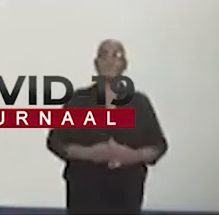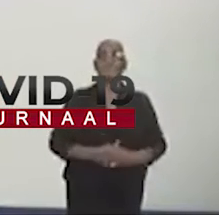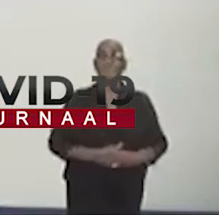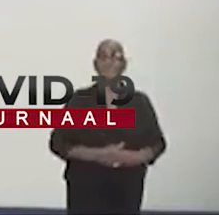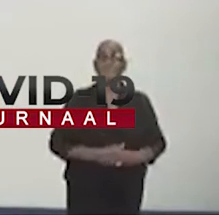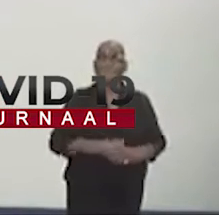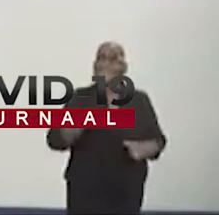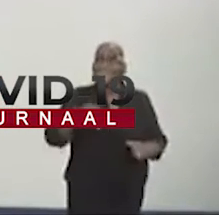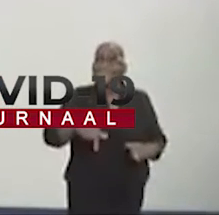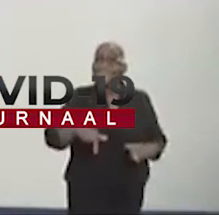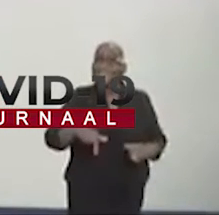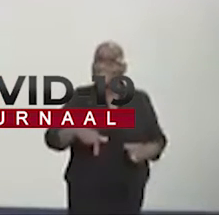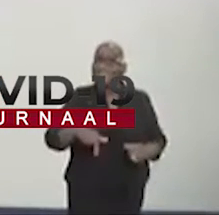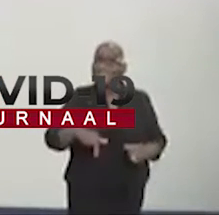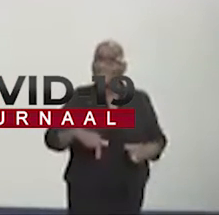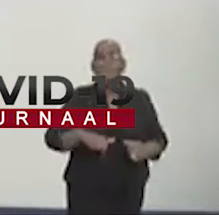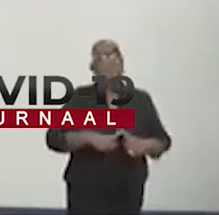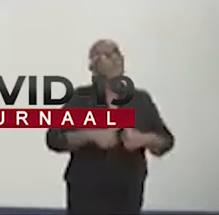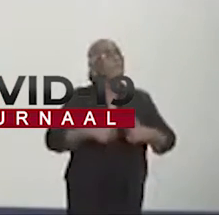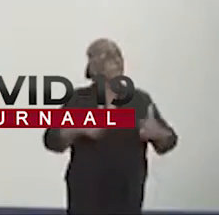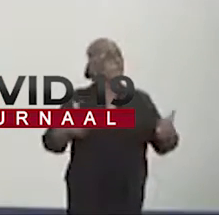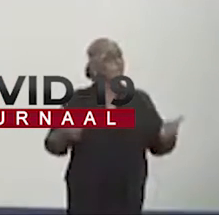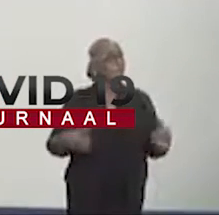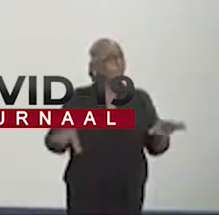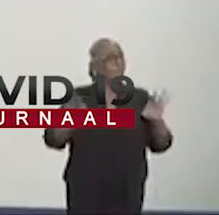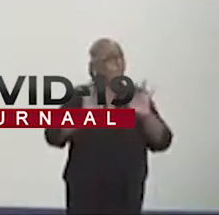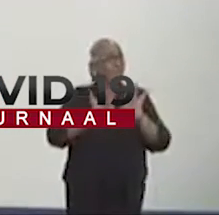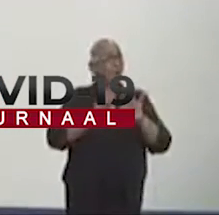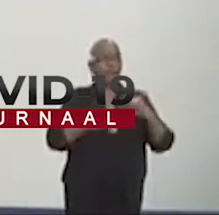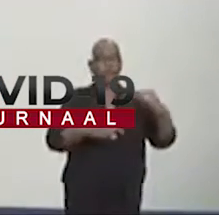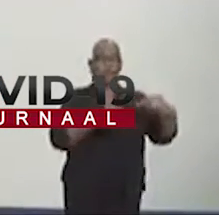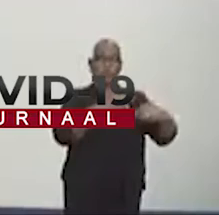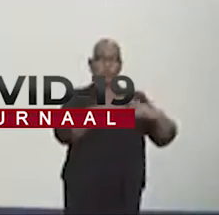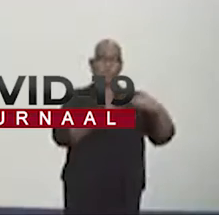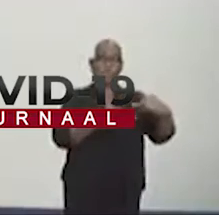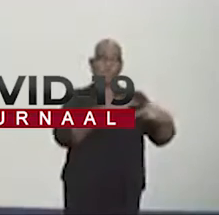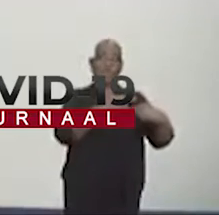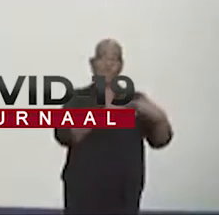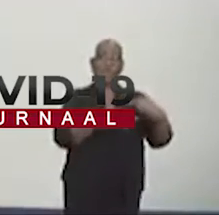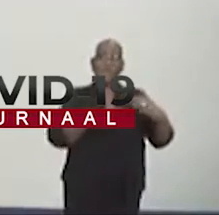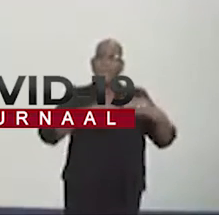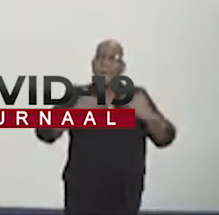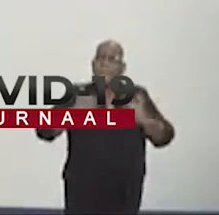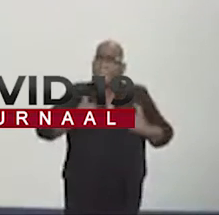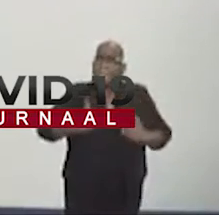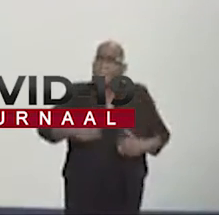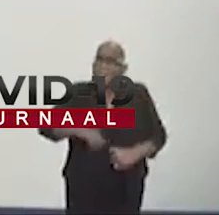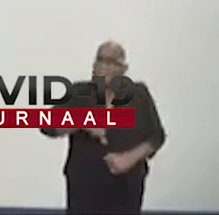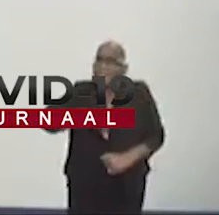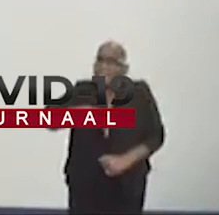Dit zijn hele belangrijke ontwikkelingen in die zin dat de mensen zelf